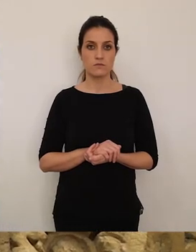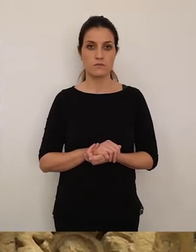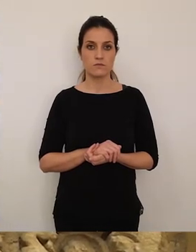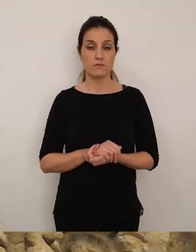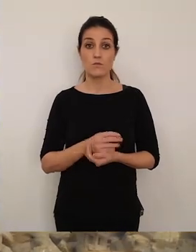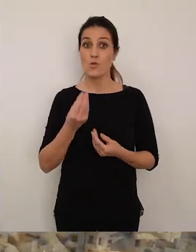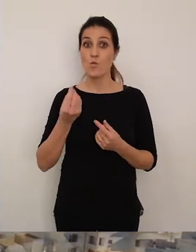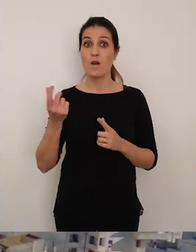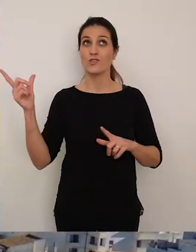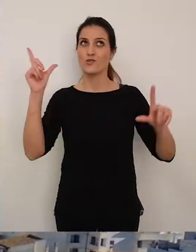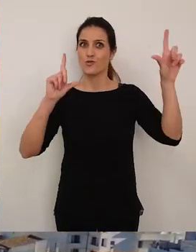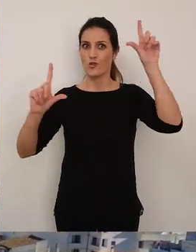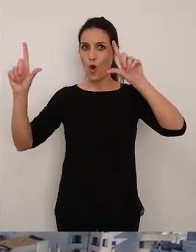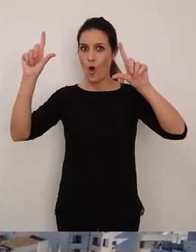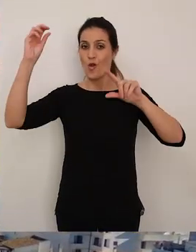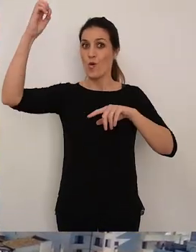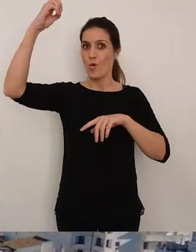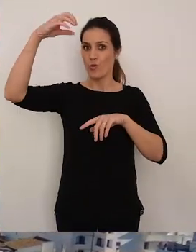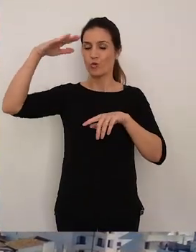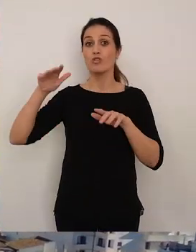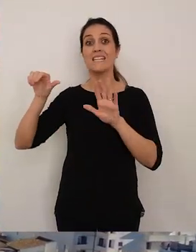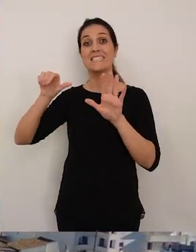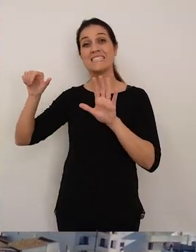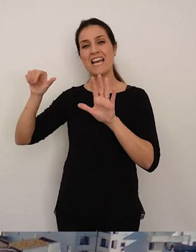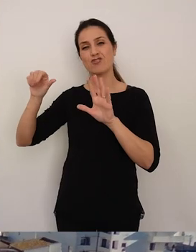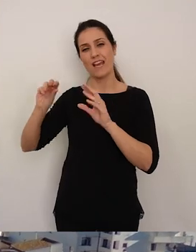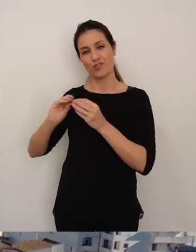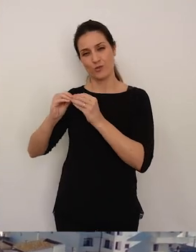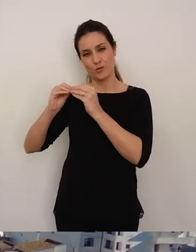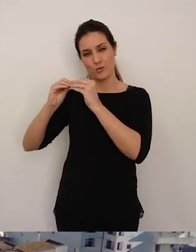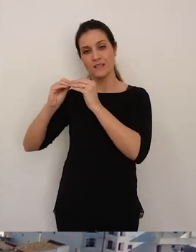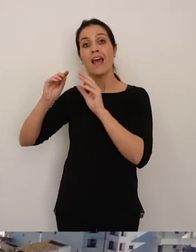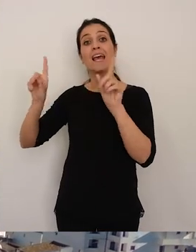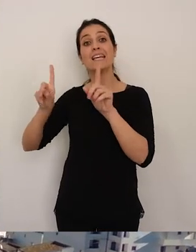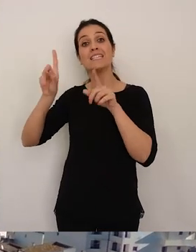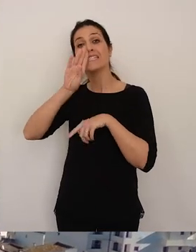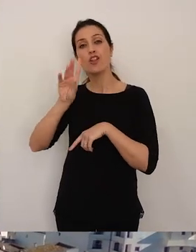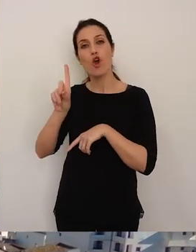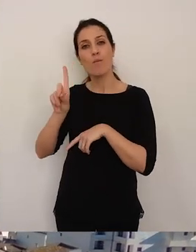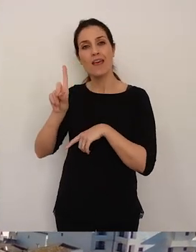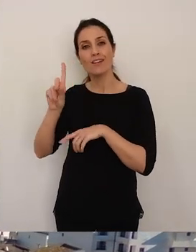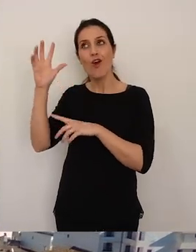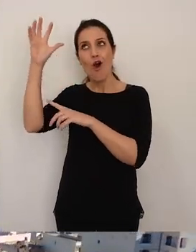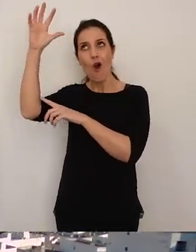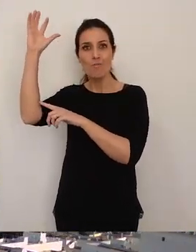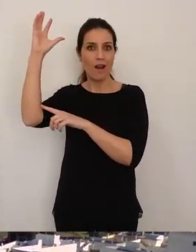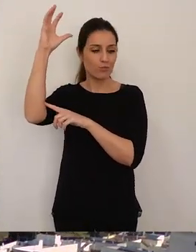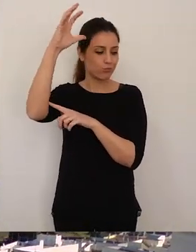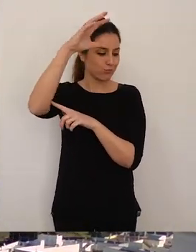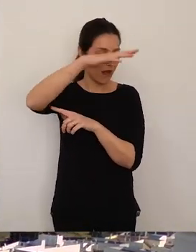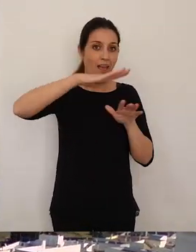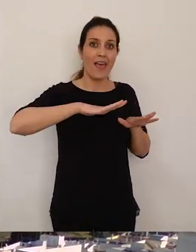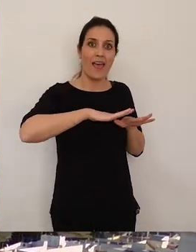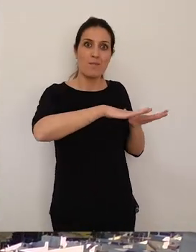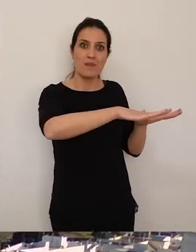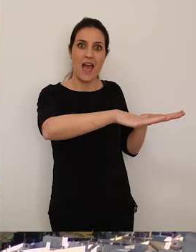Nelle giornate luminose e soleggiate, la seicentesca chiesa di San Domenico proietta la sua elegante ombra barocca e frastagliata sul